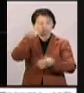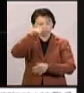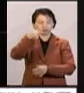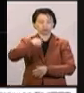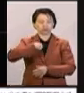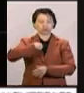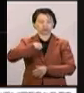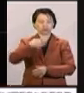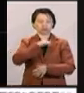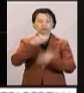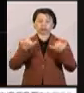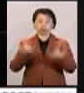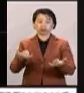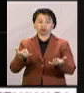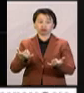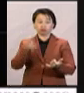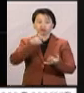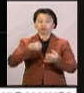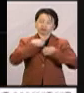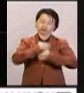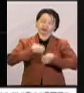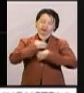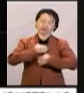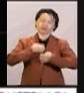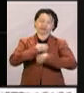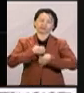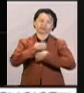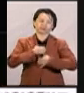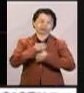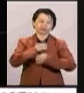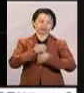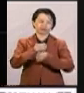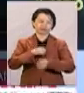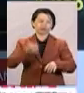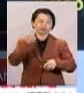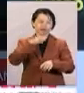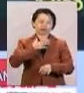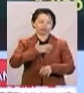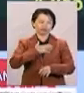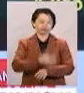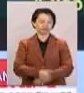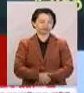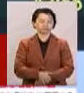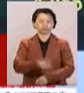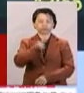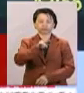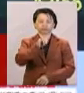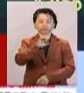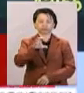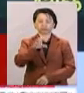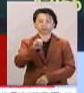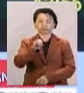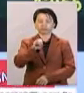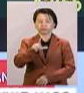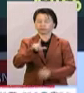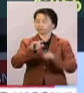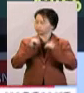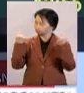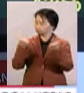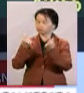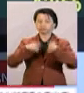for me, and now it's just a matter of enjoying the rest of what I have left for my career. Nicole bersama pemain-pemain squash negara